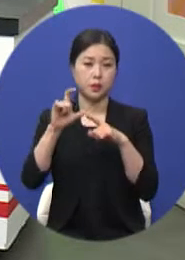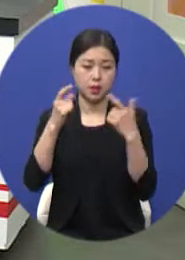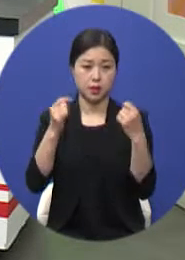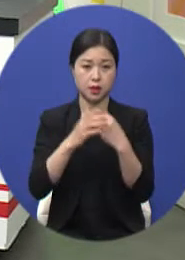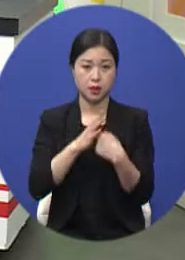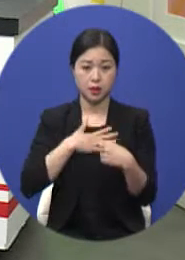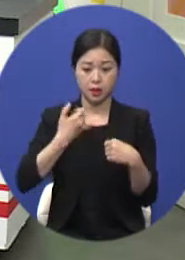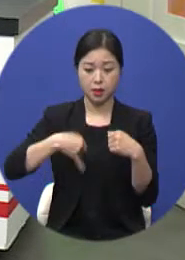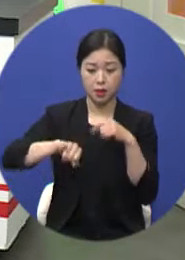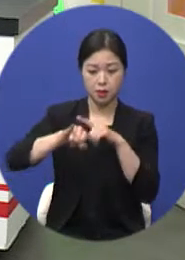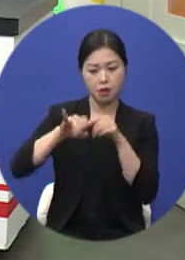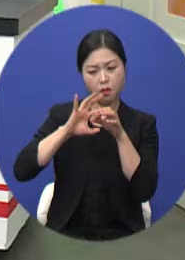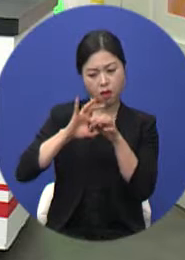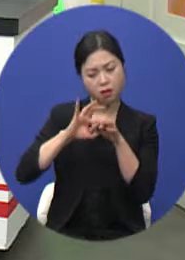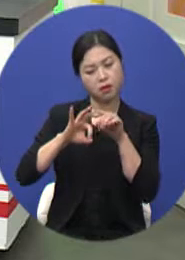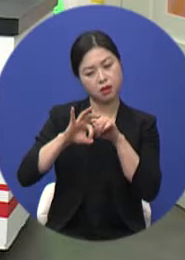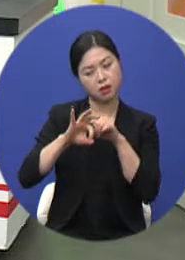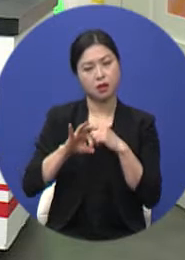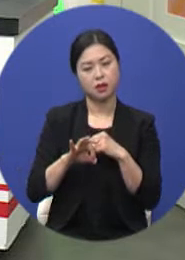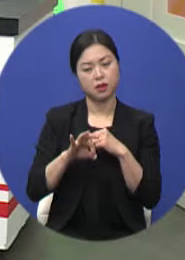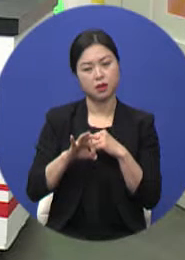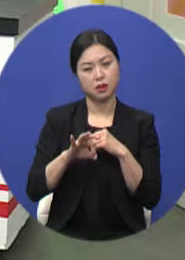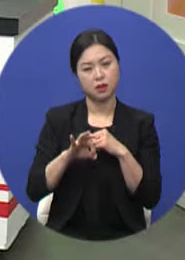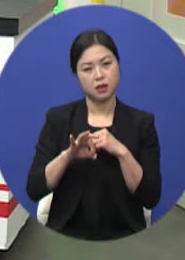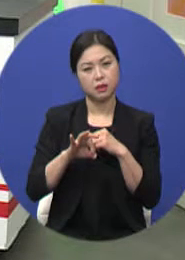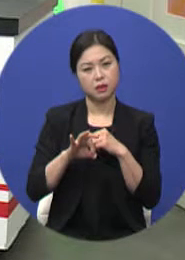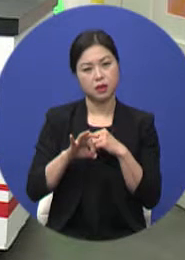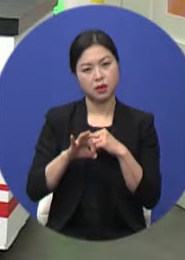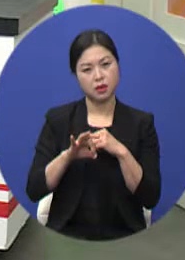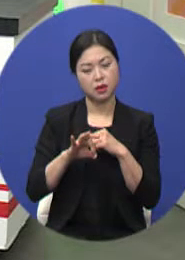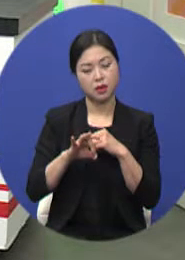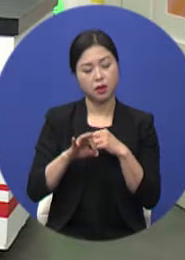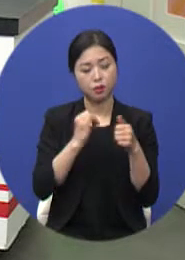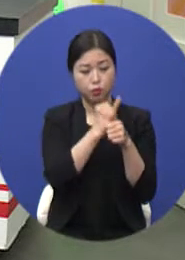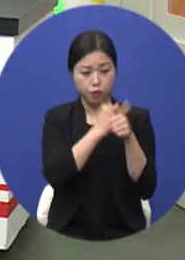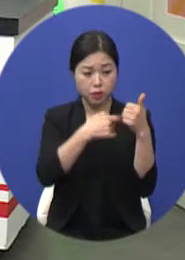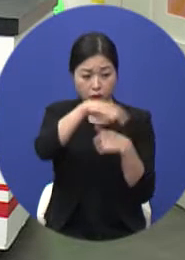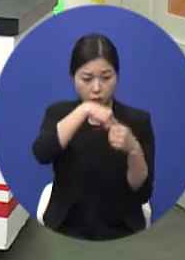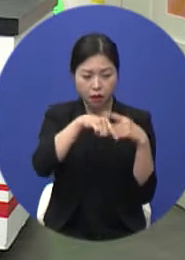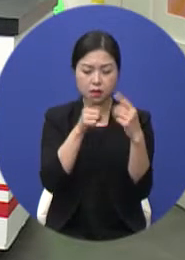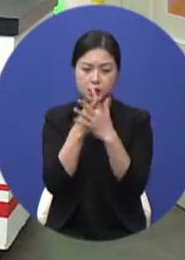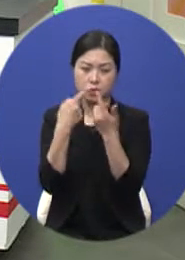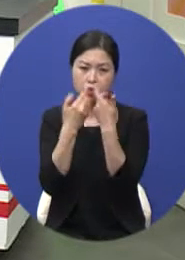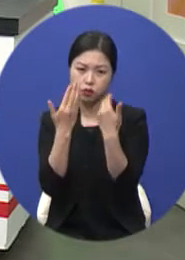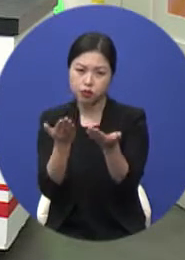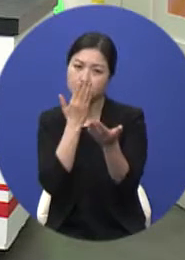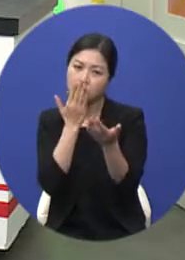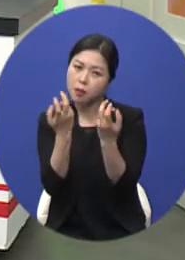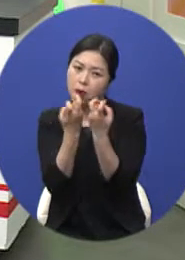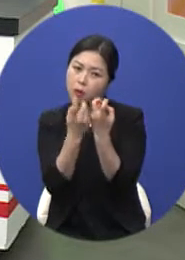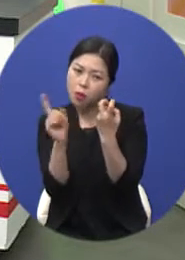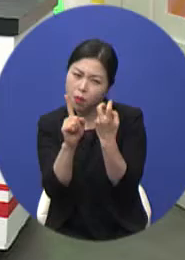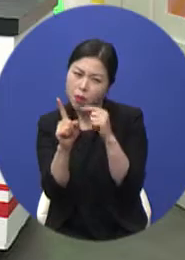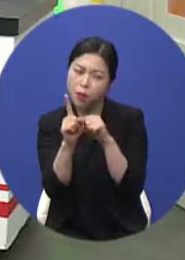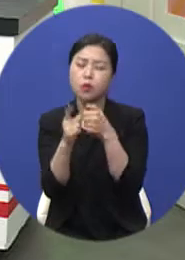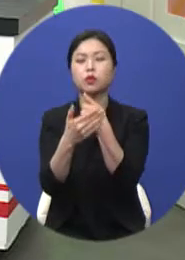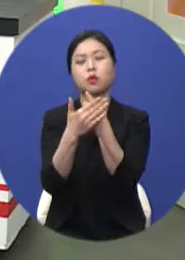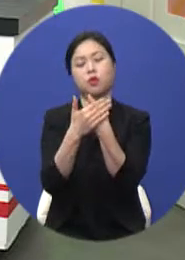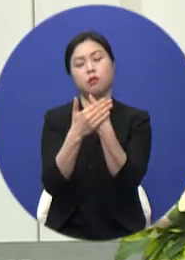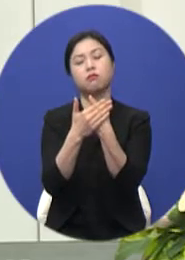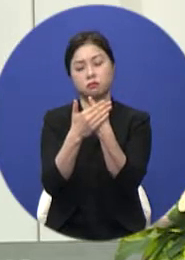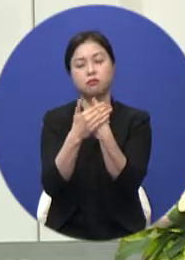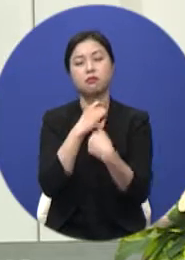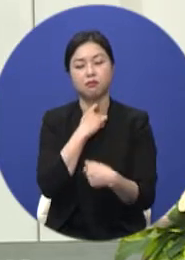딸아이도 좀 편안하게 이해를 시켜줄 수 있는 그런 좀 멘토를 좀 구하고자 좀 전화드렸습니다. 네, 우리